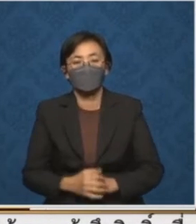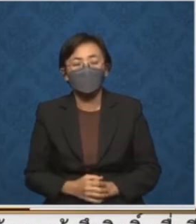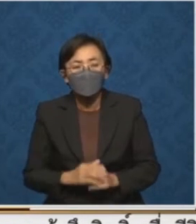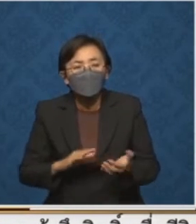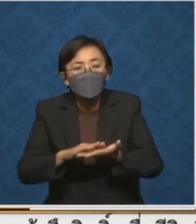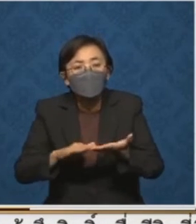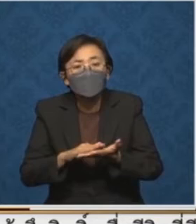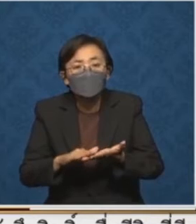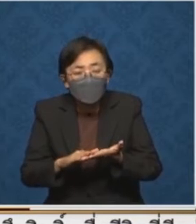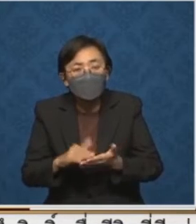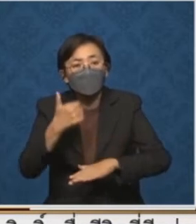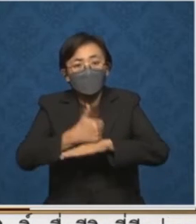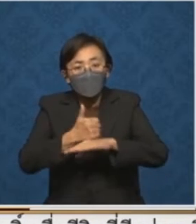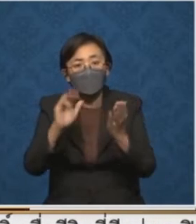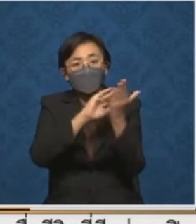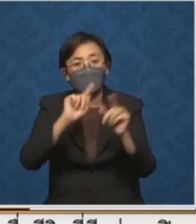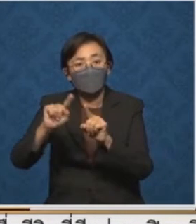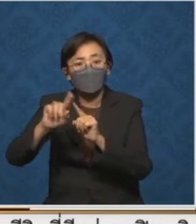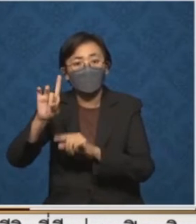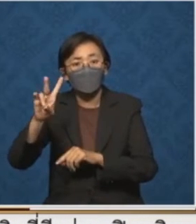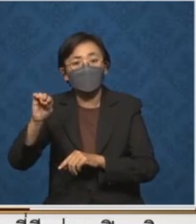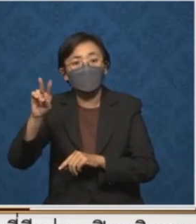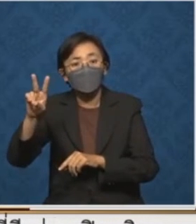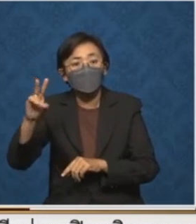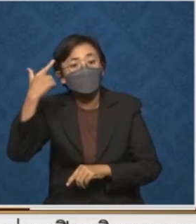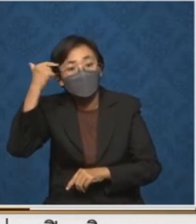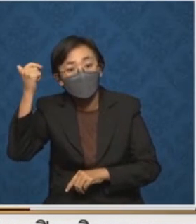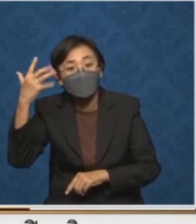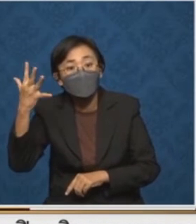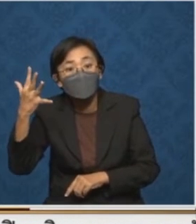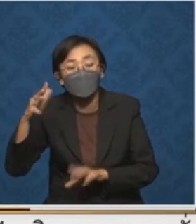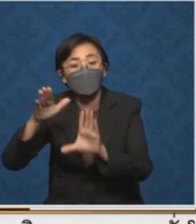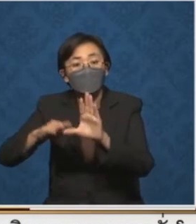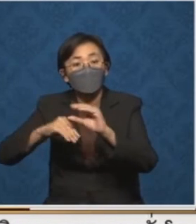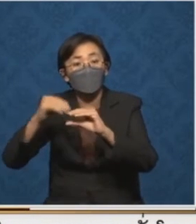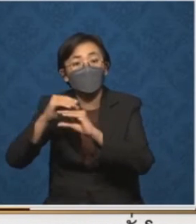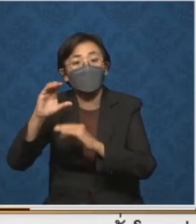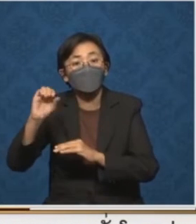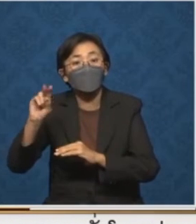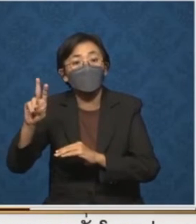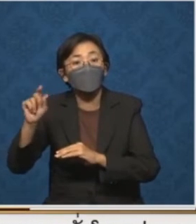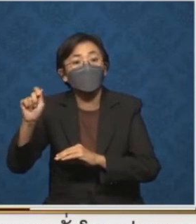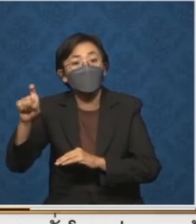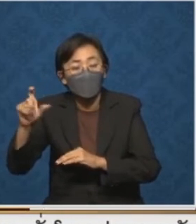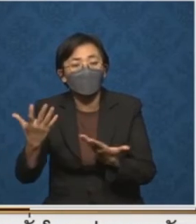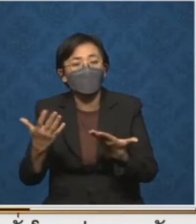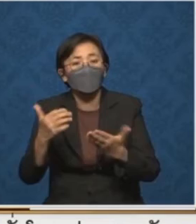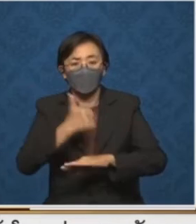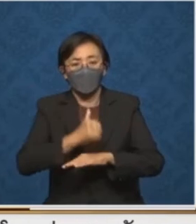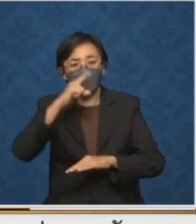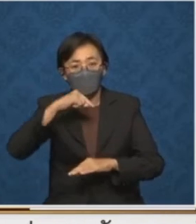ประเทศ พูดอะไรกไม่รู้นะแต่ความหมายนะ ท่านจะบอกวาเท่ไ่นะ ท่านดูของจริะ Voice of America